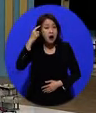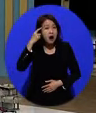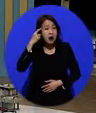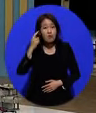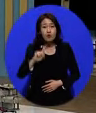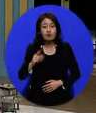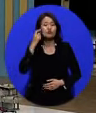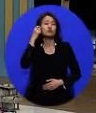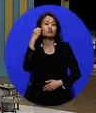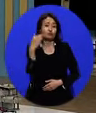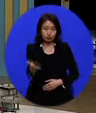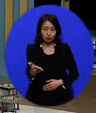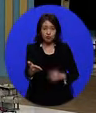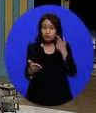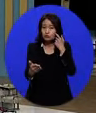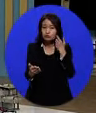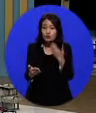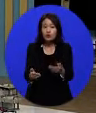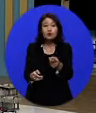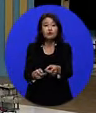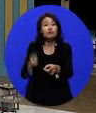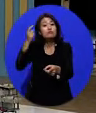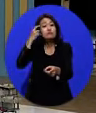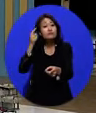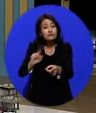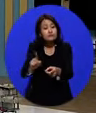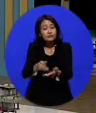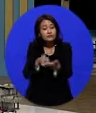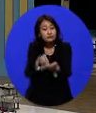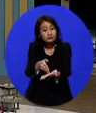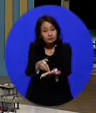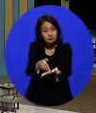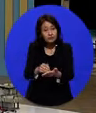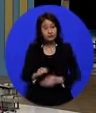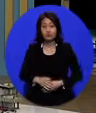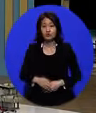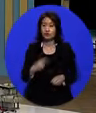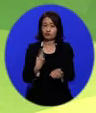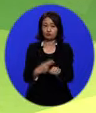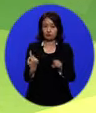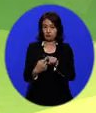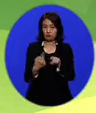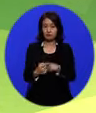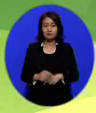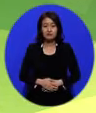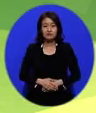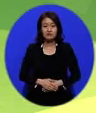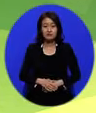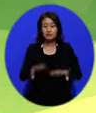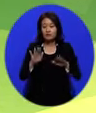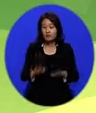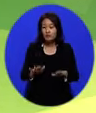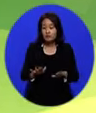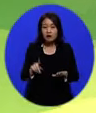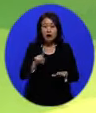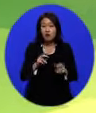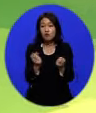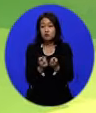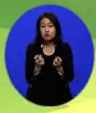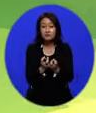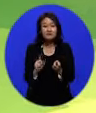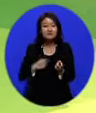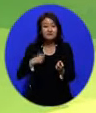키우려면 질문을 하는 거야. 자네 생각은 어때? 너 생각은 어떠니? 선생님들도 마찬가지예요. 그래서 오늘은 어떻게